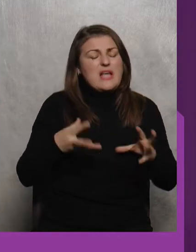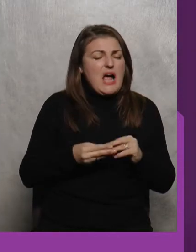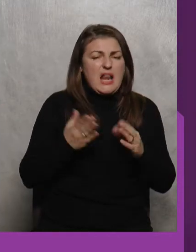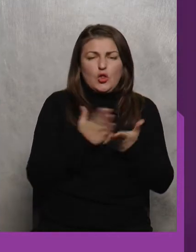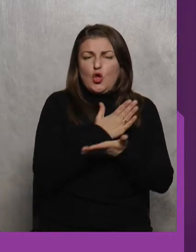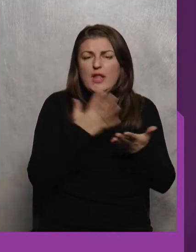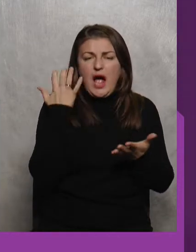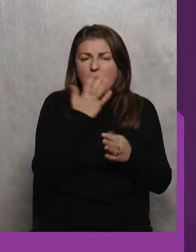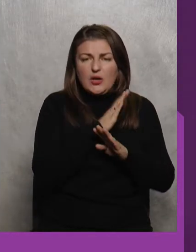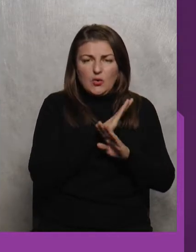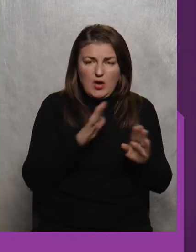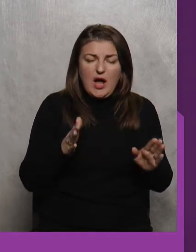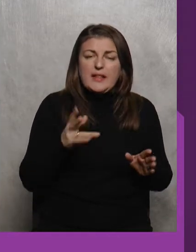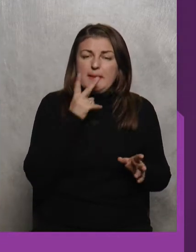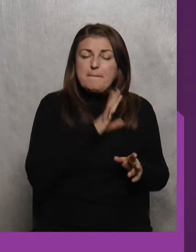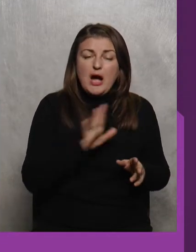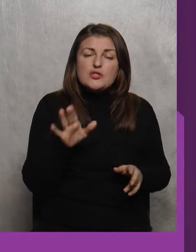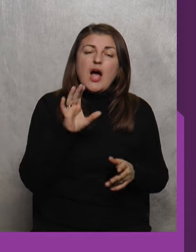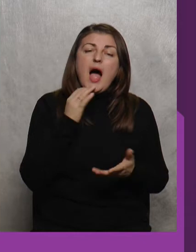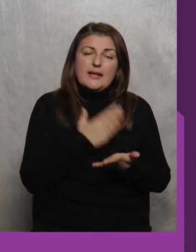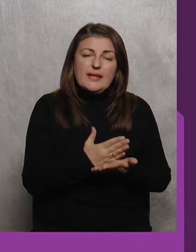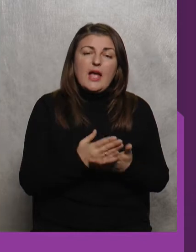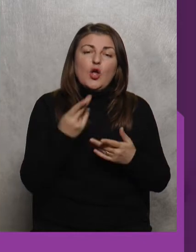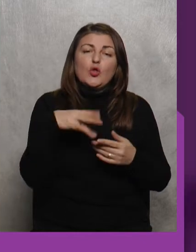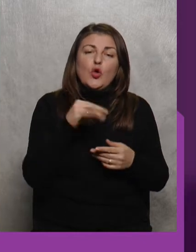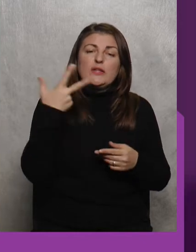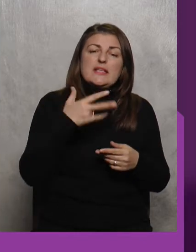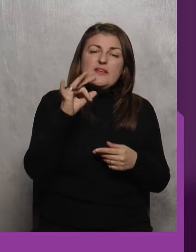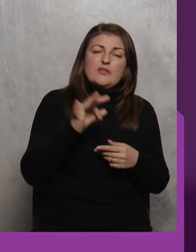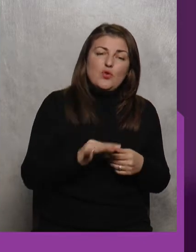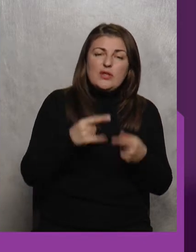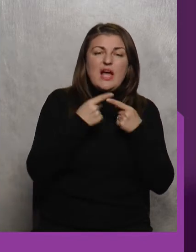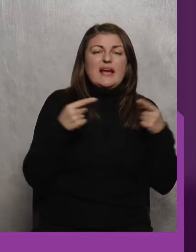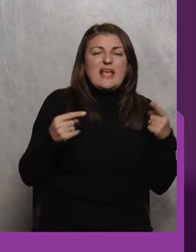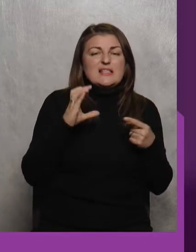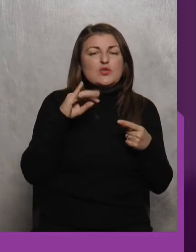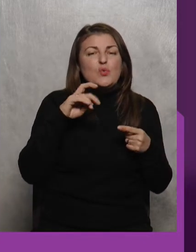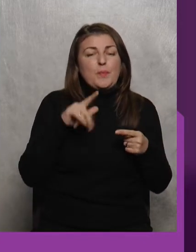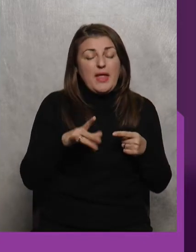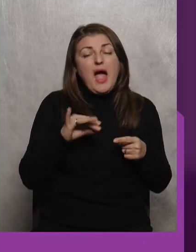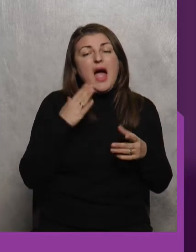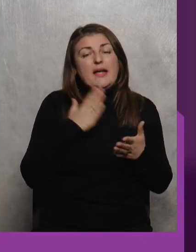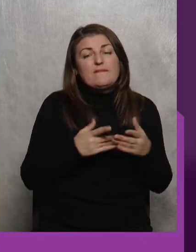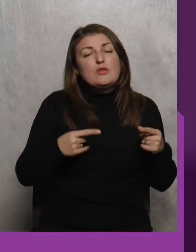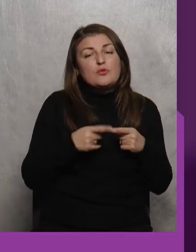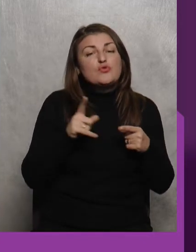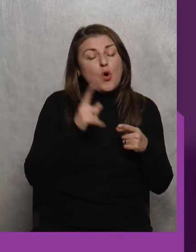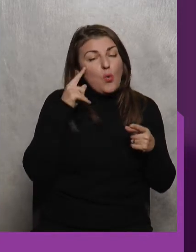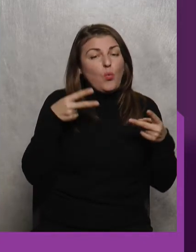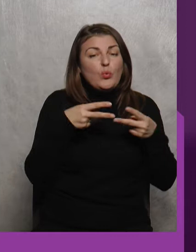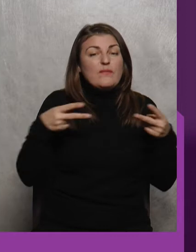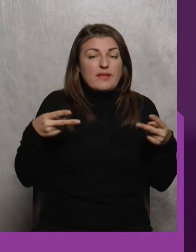тотально сліпі, не бачать. Є до 30% в різному ступеню. І відповідно, щоб